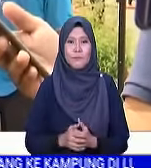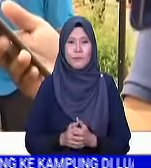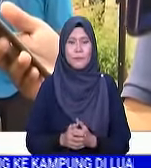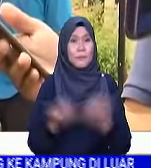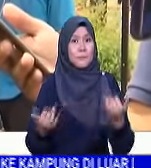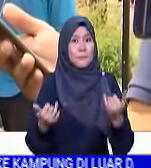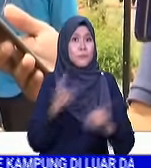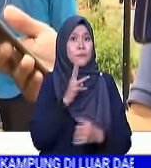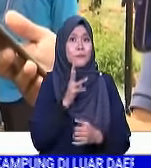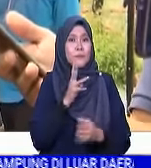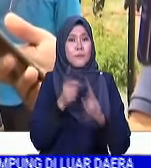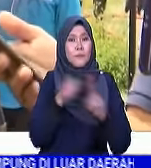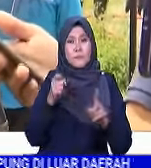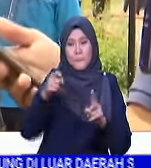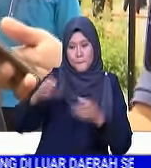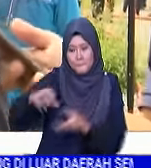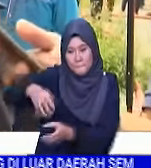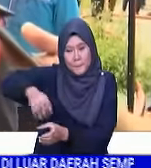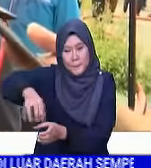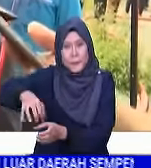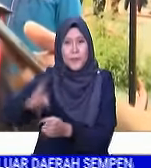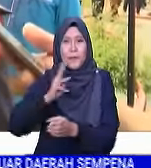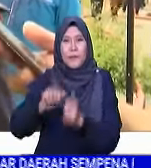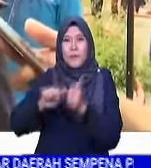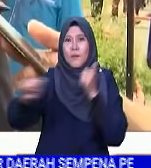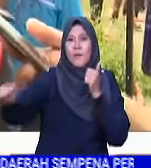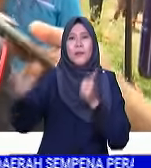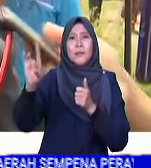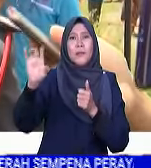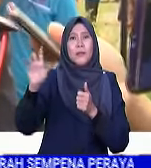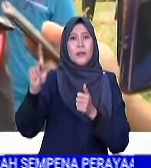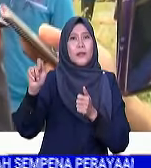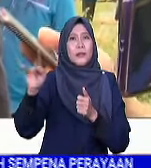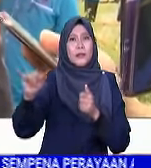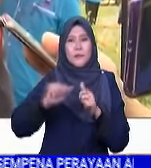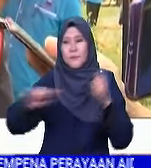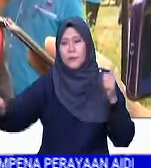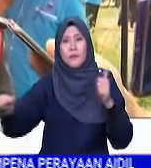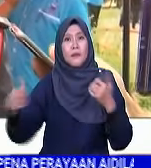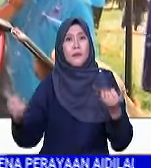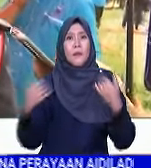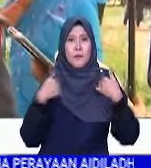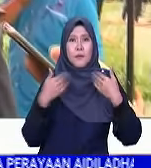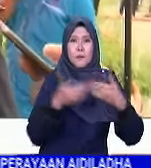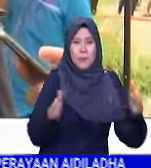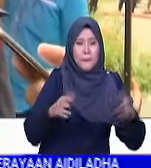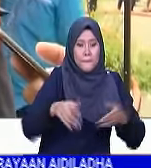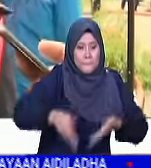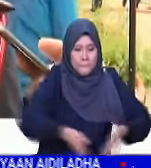air yang kita dapat daripada pili bomba sejauh 800 kaki dan juga ada sumber air terbuka lah iaitu